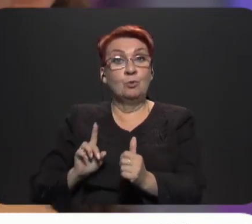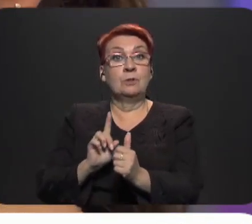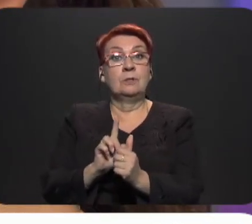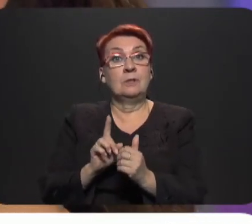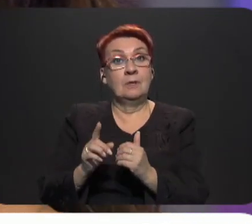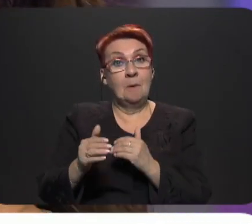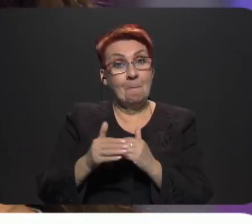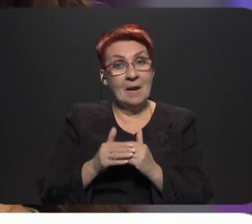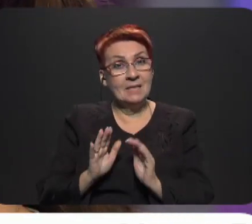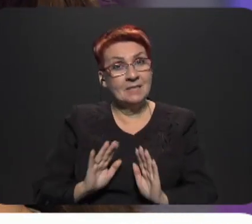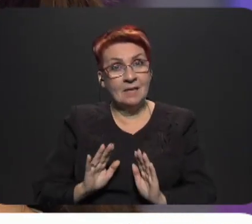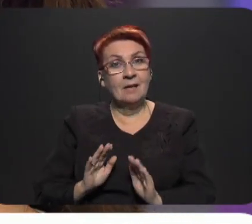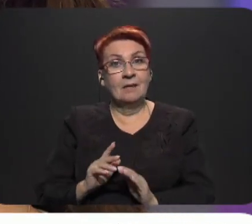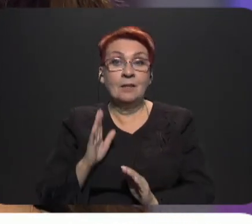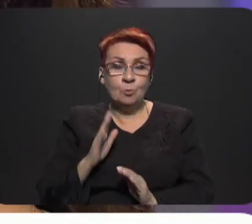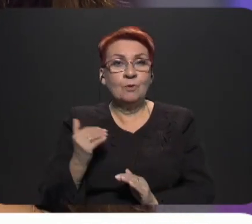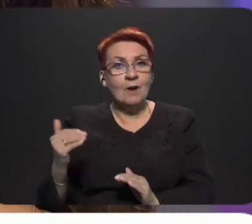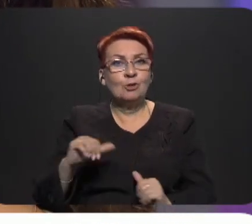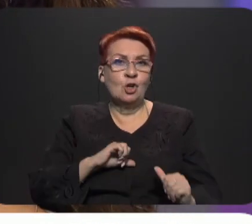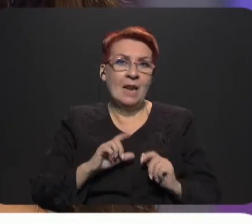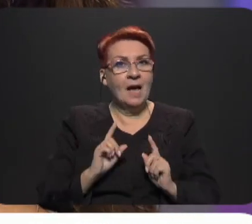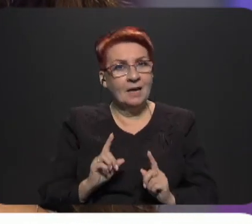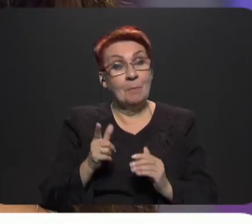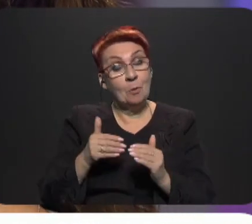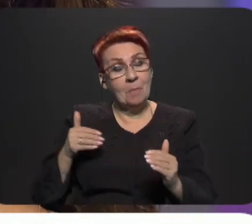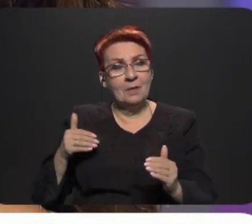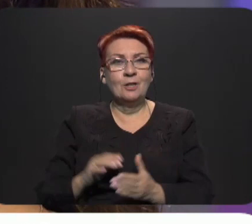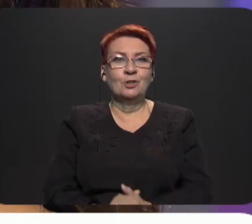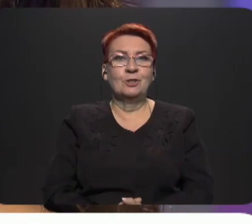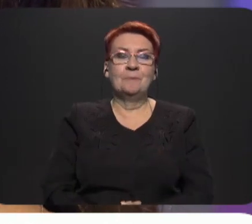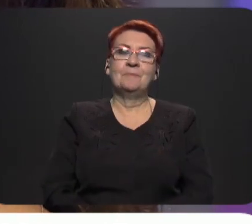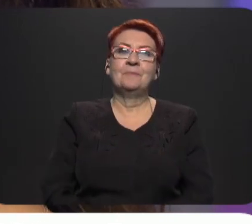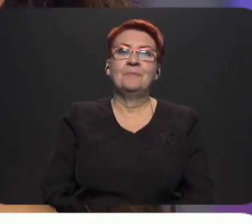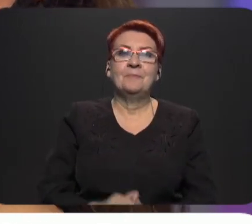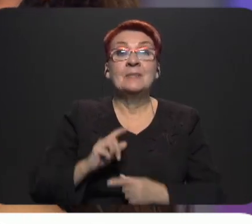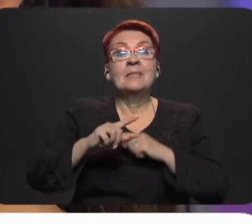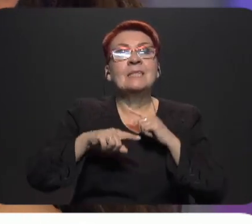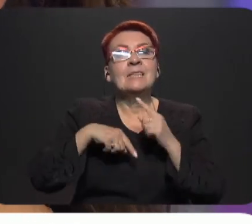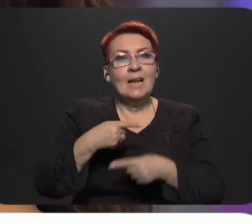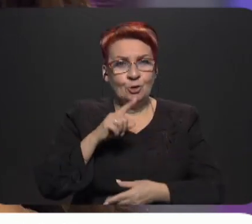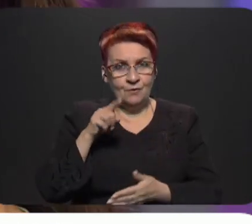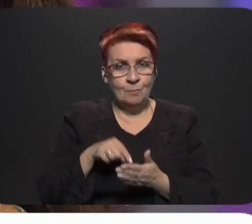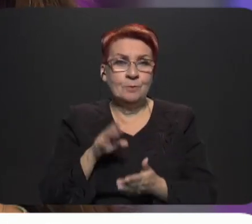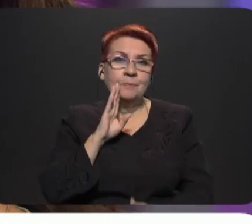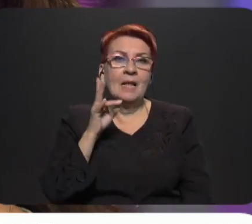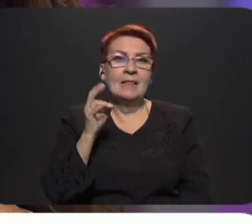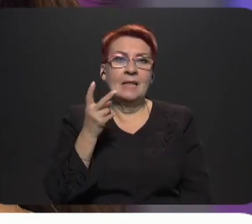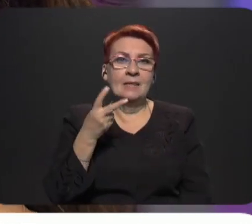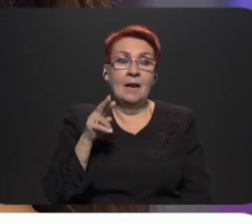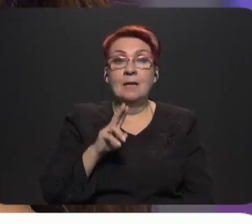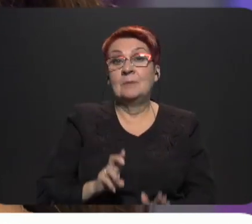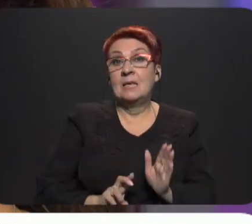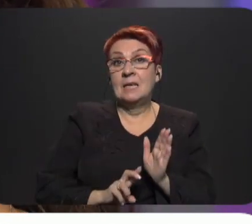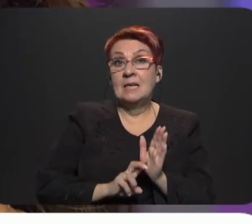что сказали это. Следующий вопрос у нас. А вот давайте вопрос возьмем от Натальи. Добрый вечер. Церковь